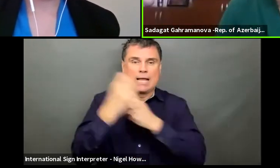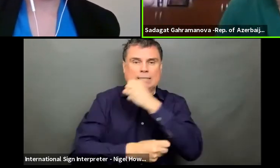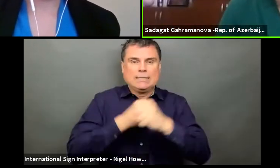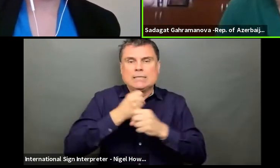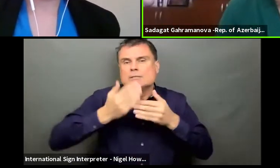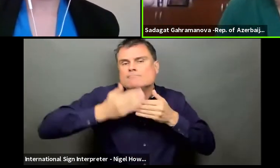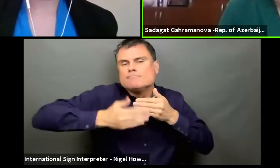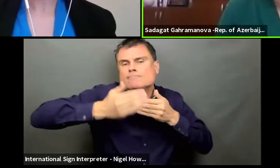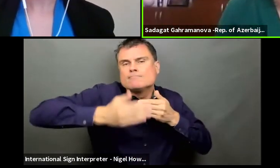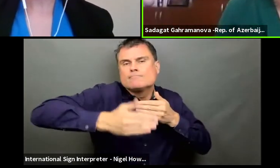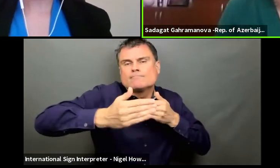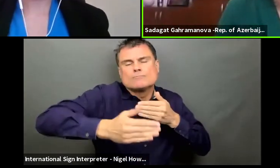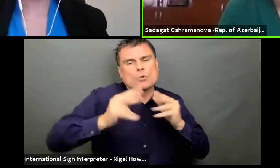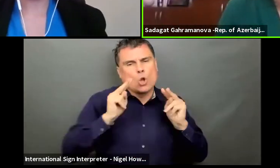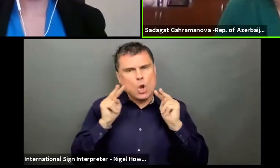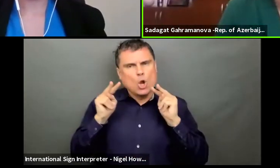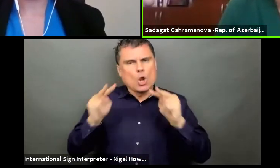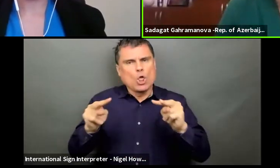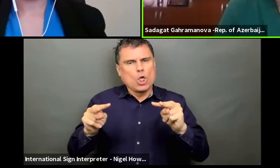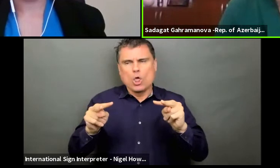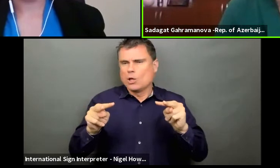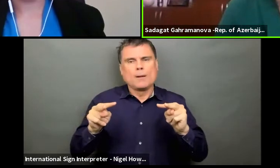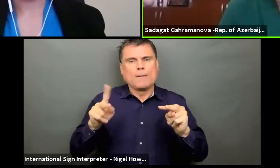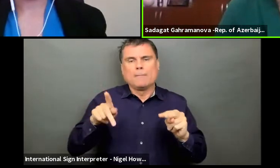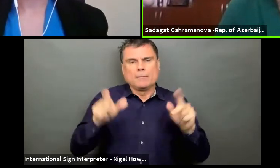и действительное осуществление мер,